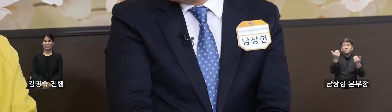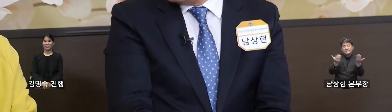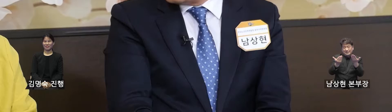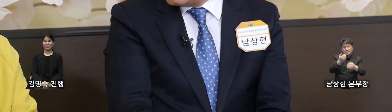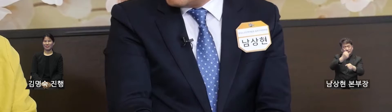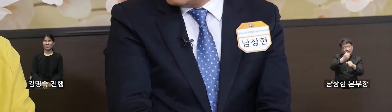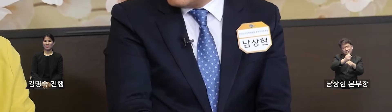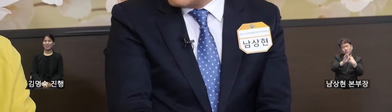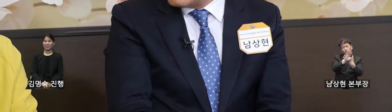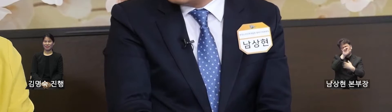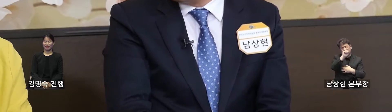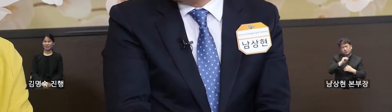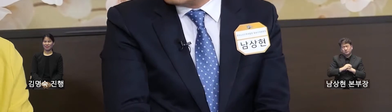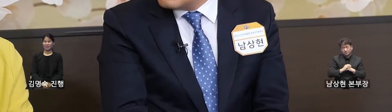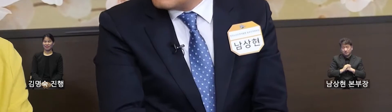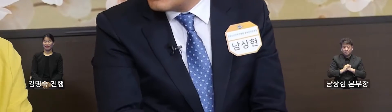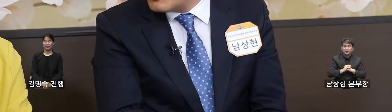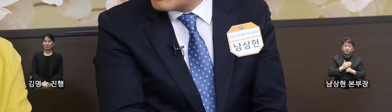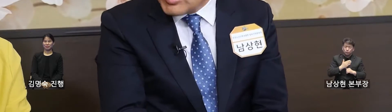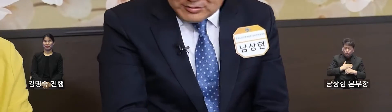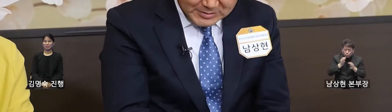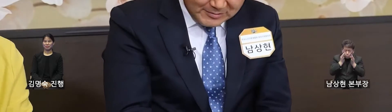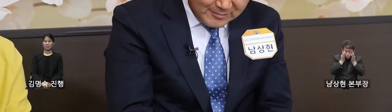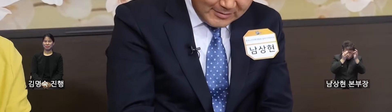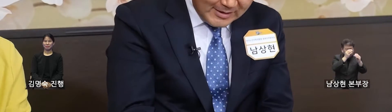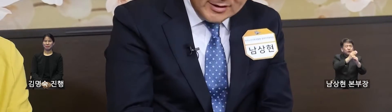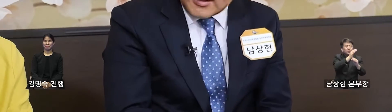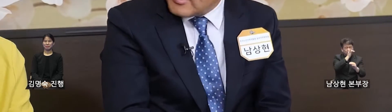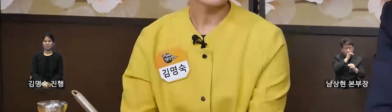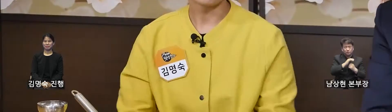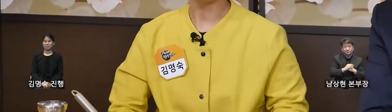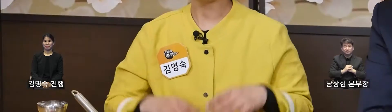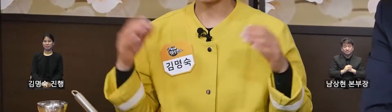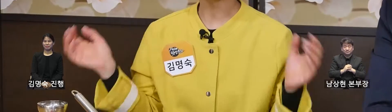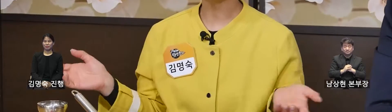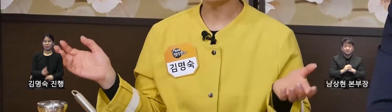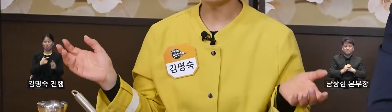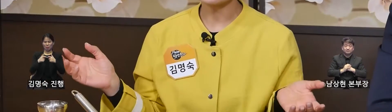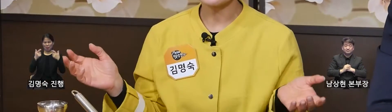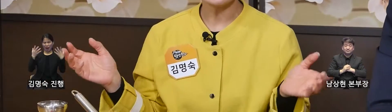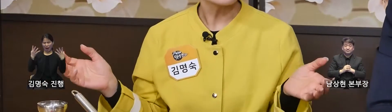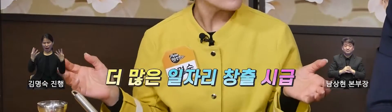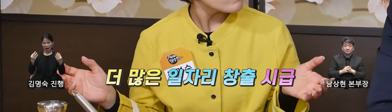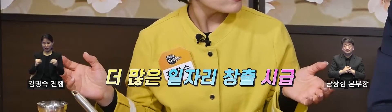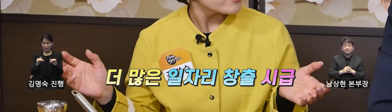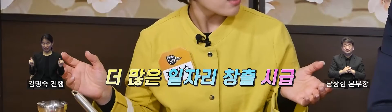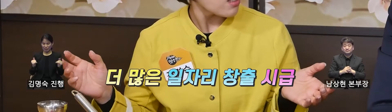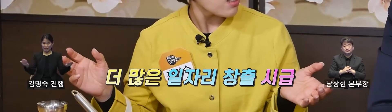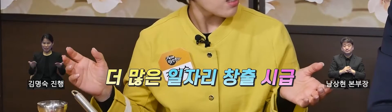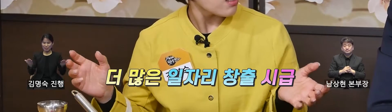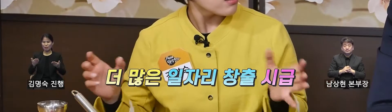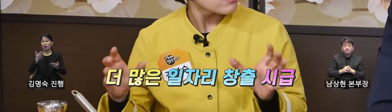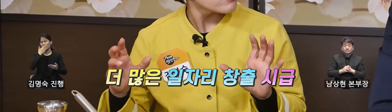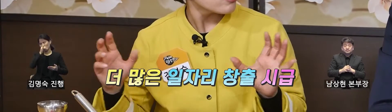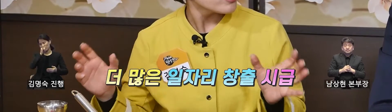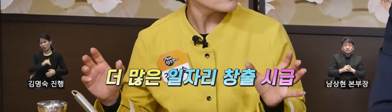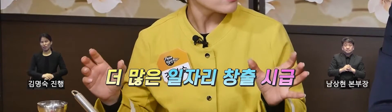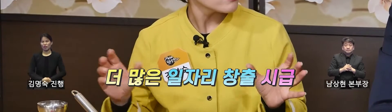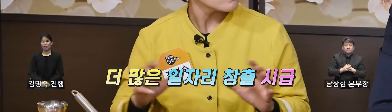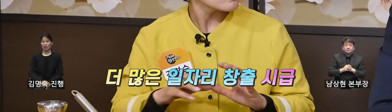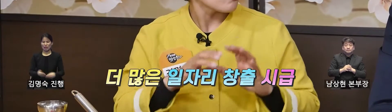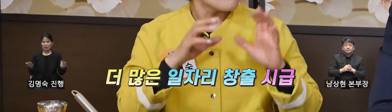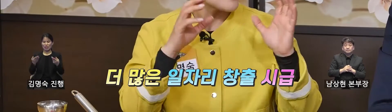좀 만들었으면 좋겠습니다. 저희들도 만들려고 그렇죠. 노력도 하고 있고. 네. 네네. 더 많은 분들이 일을 할 수 있게